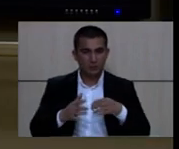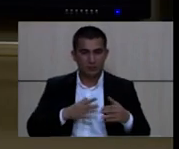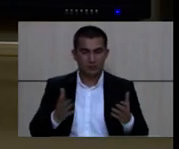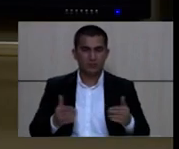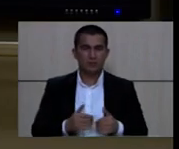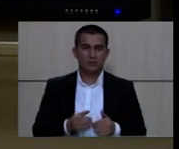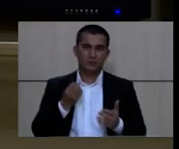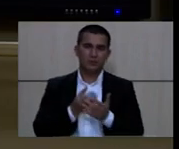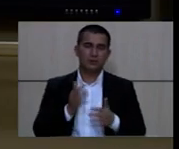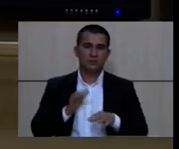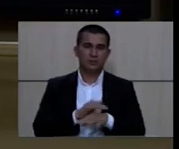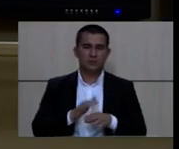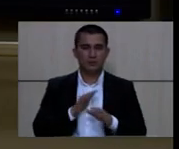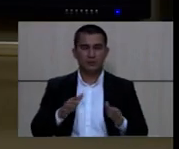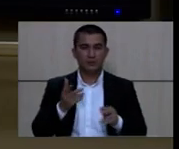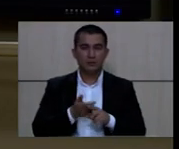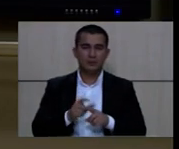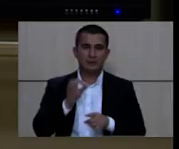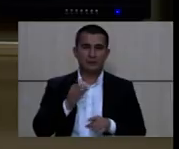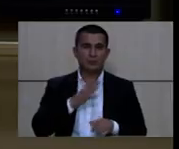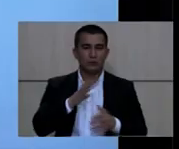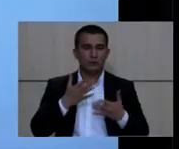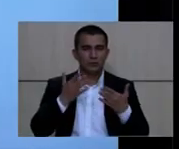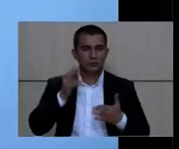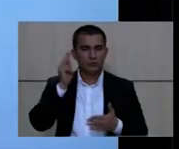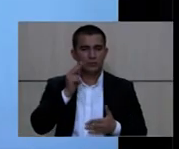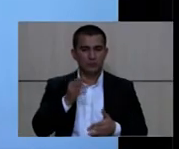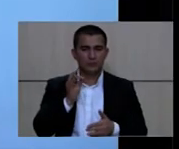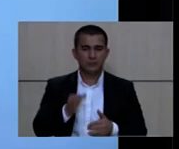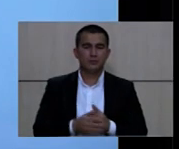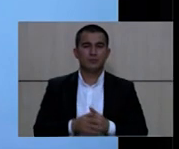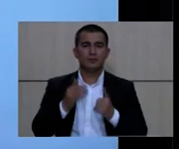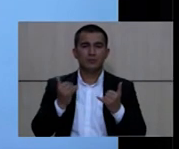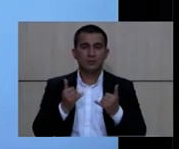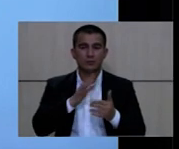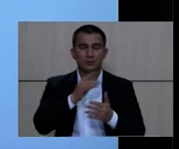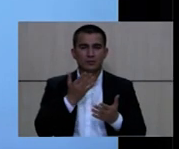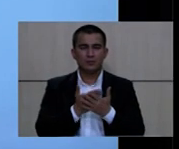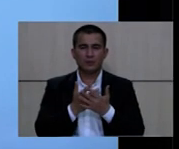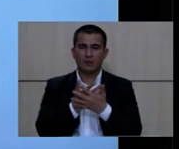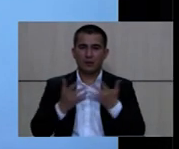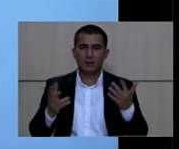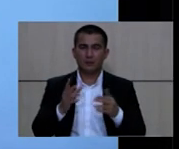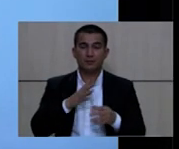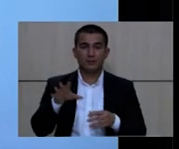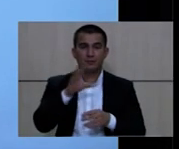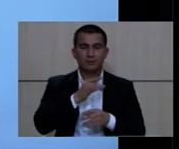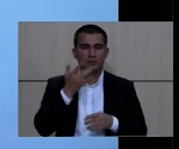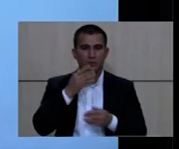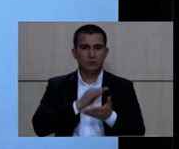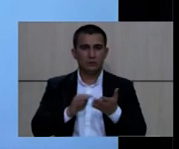o'quvchilar? Barakalla. Keyingi topshirig'imiz. Aziz o'quvchilar, masalalarni daftarimizga yozib borishni